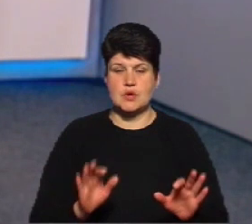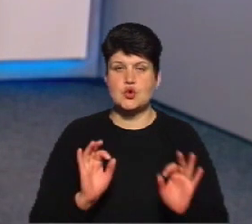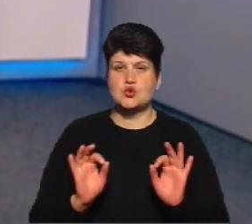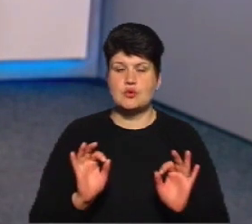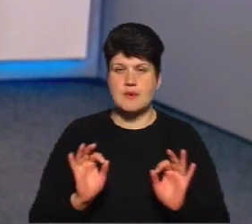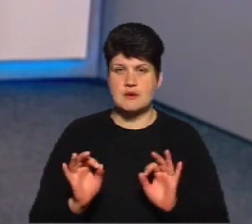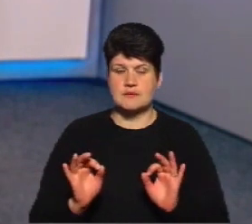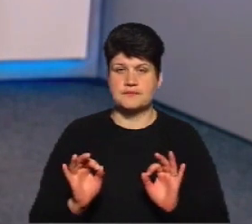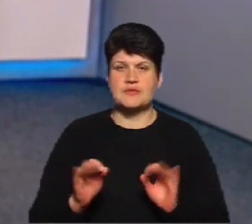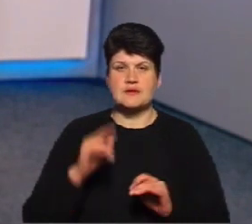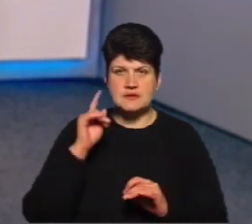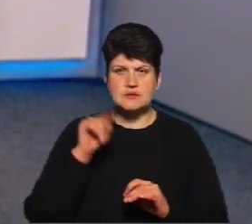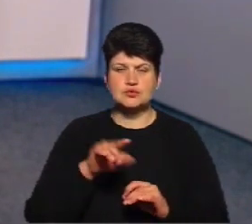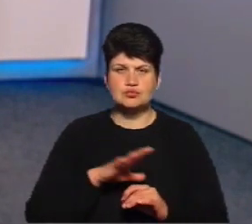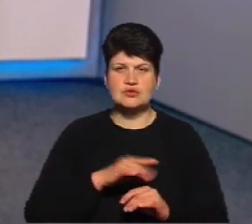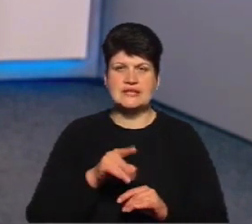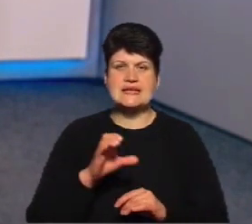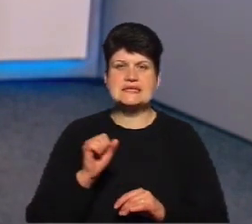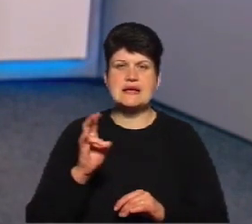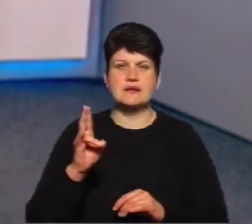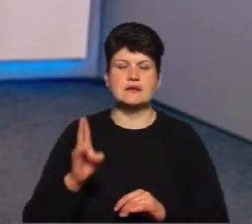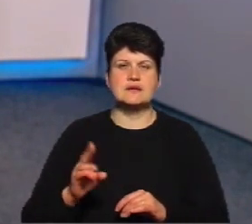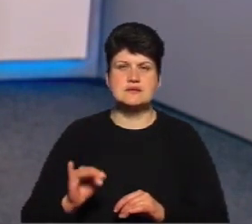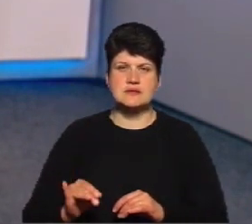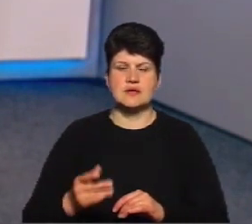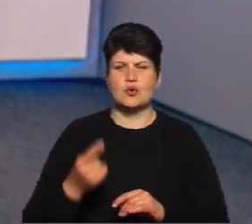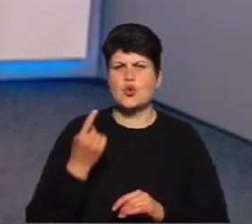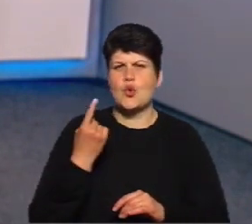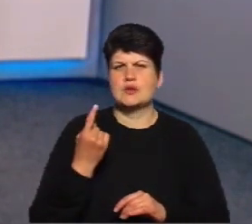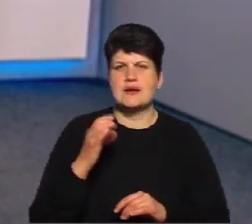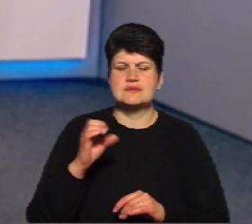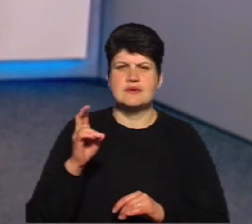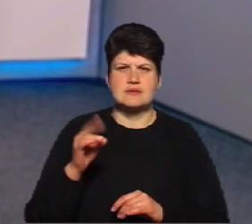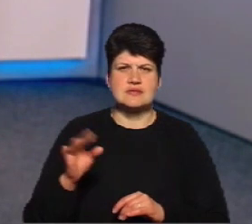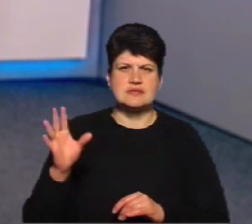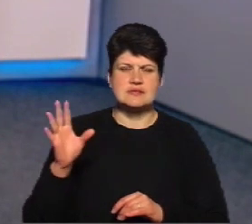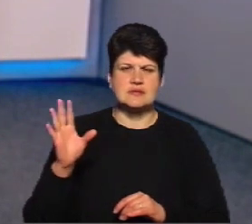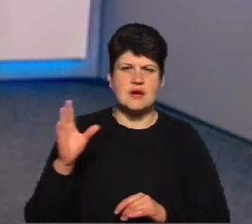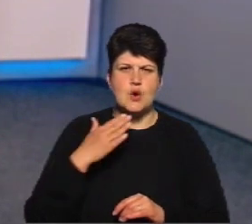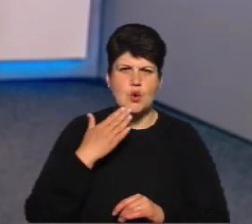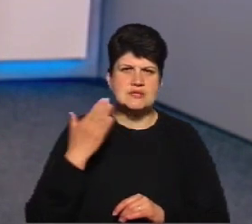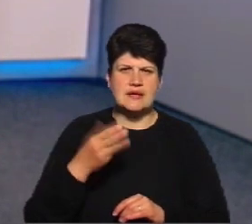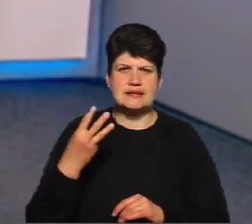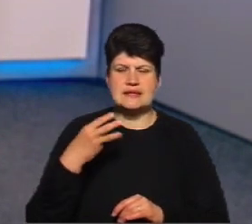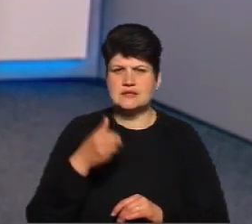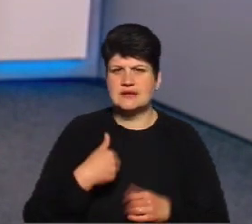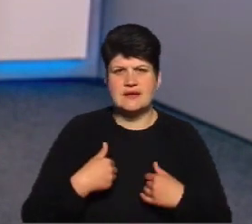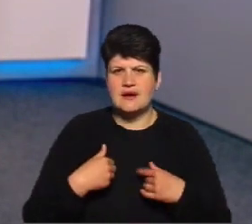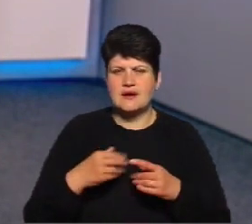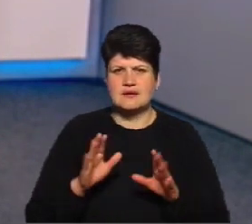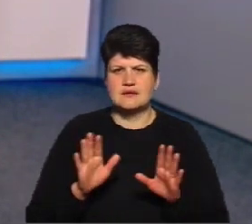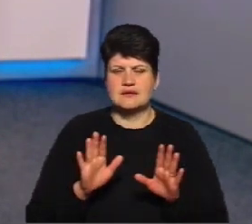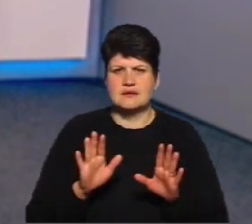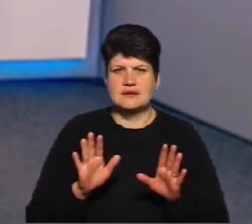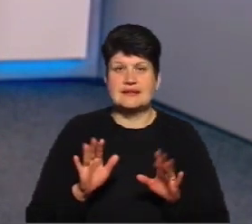були такі застосовані санкції, бодай одна санкція за оці останні 30 років? Я знаю. Ні, то не то, що